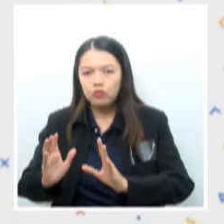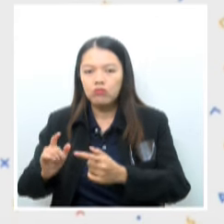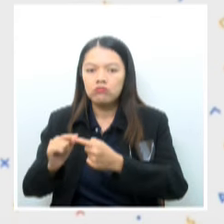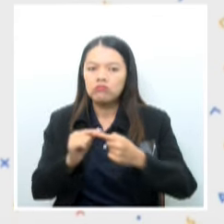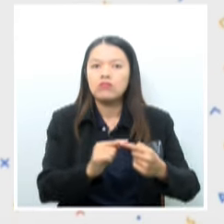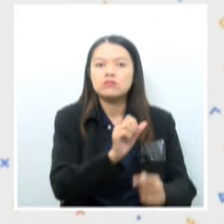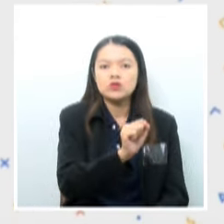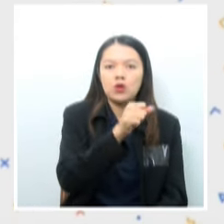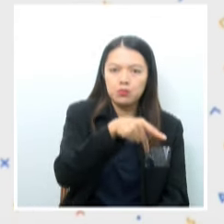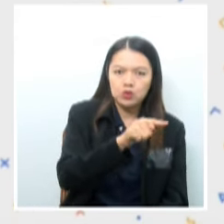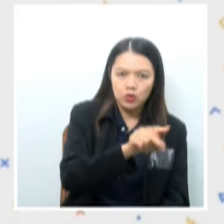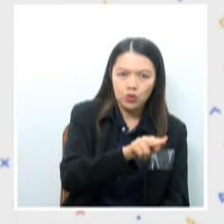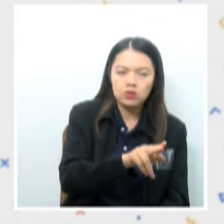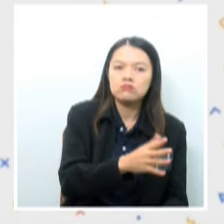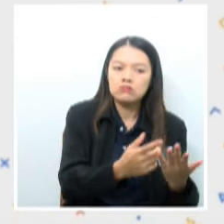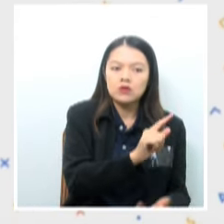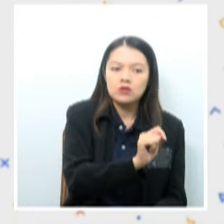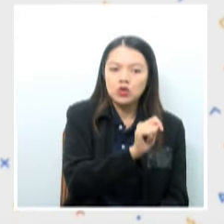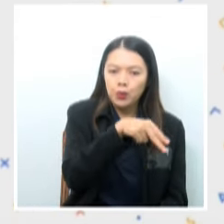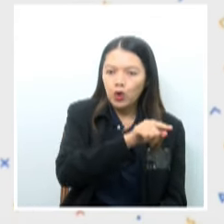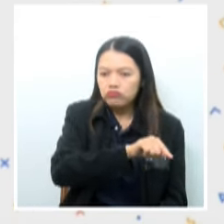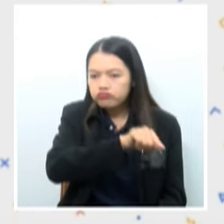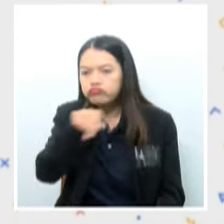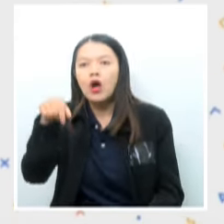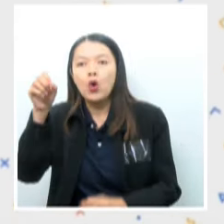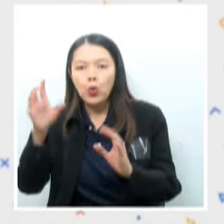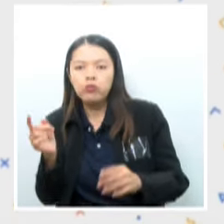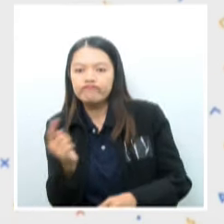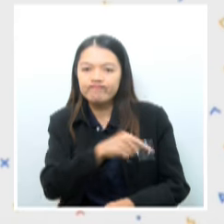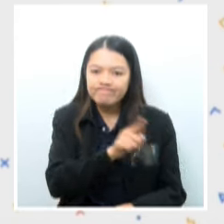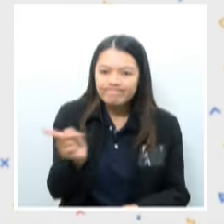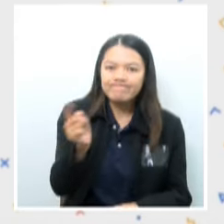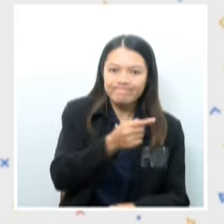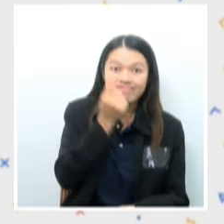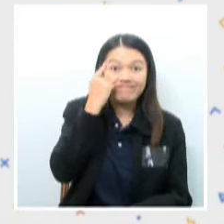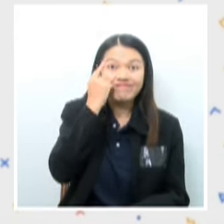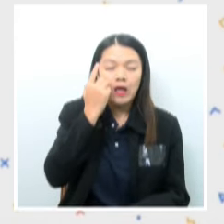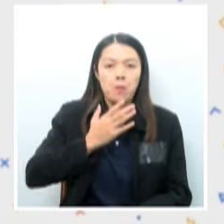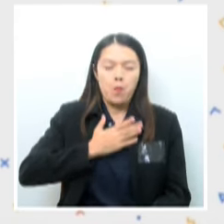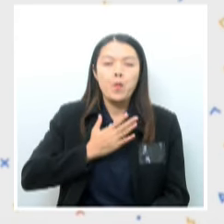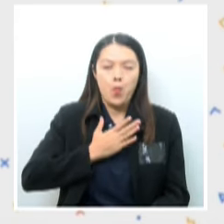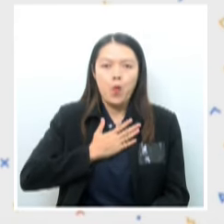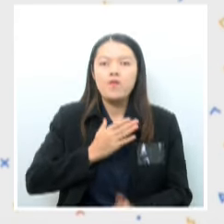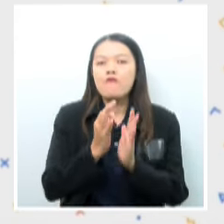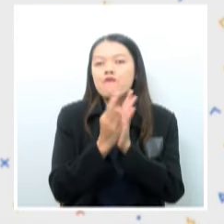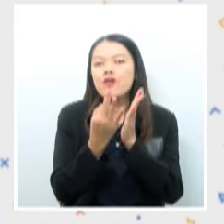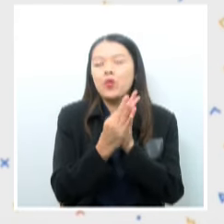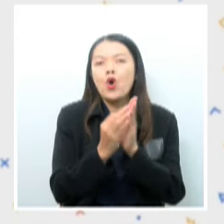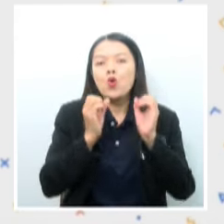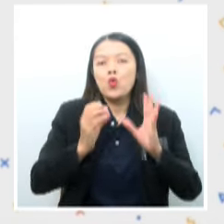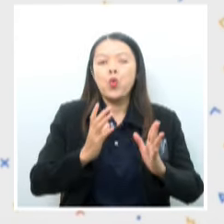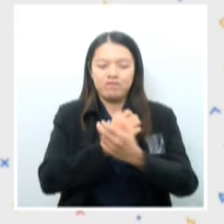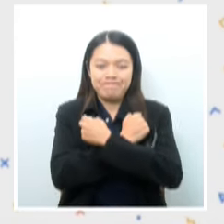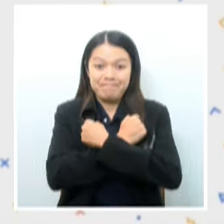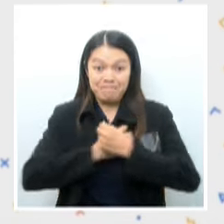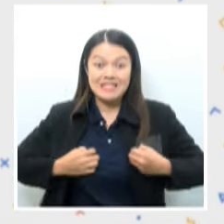ปท.แล้วก็ระหว่างสปท.กลับมาสู่ที่ครูนะครับผมก็เป็นช่องทางนึงนะครับในเพจครูหมีนะครับ